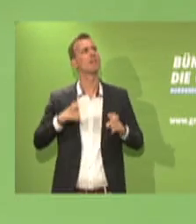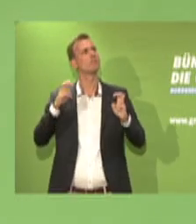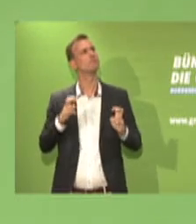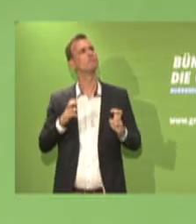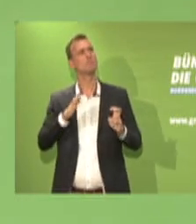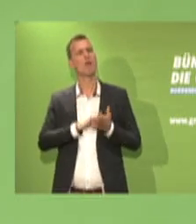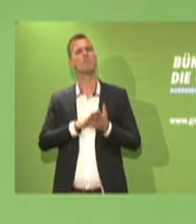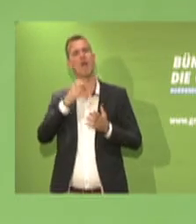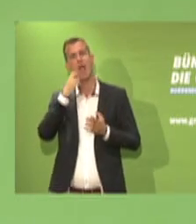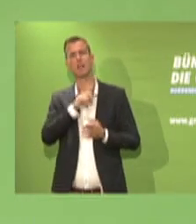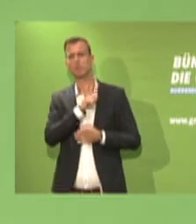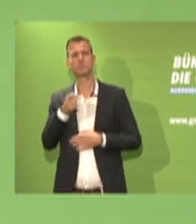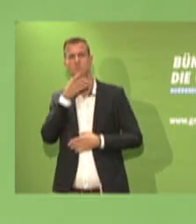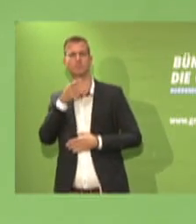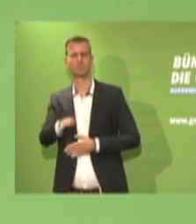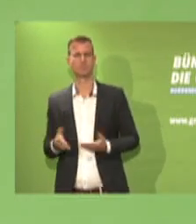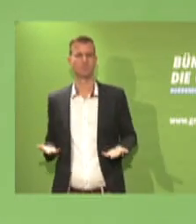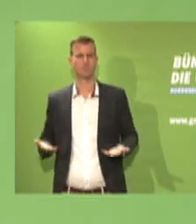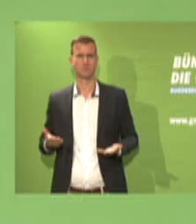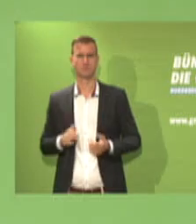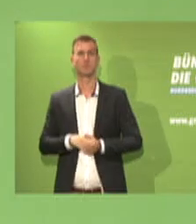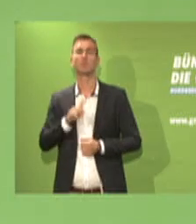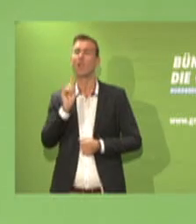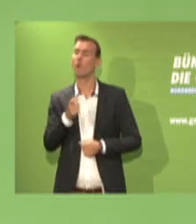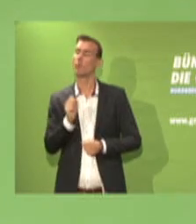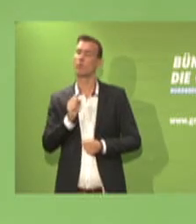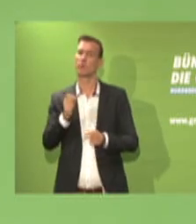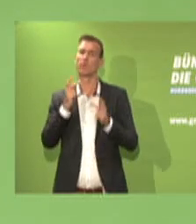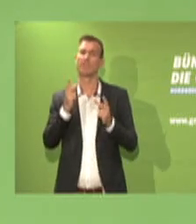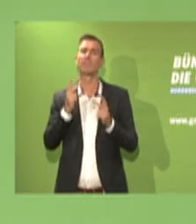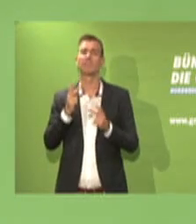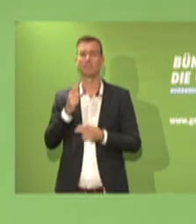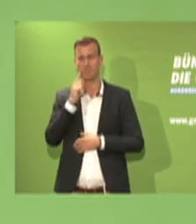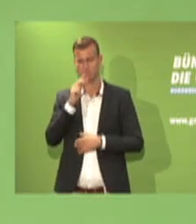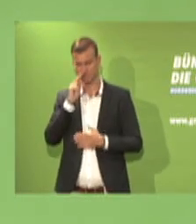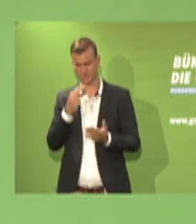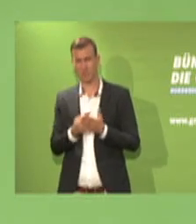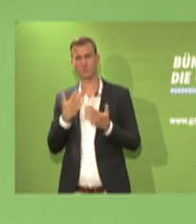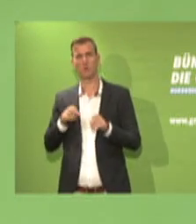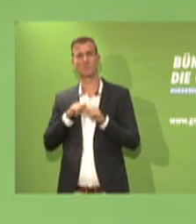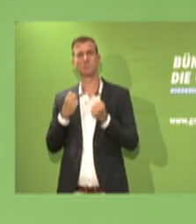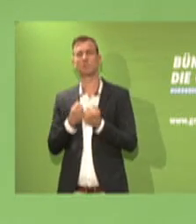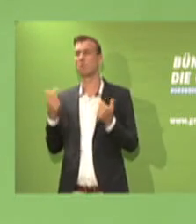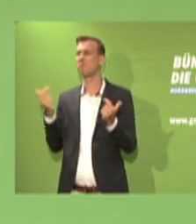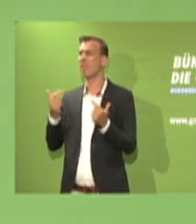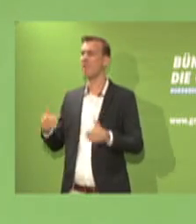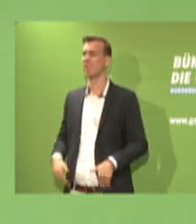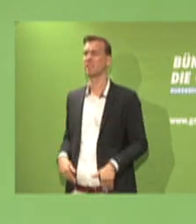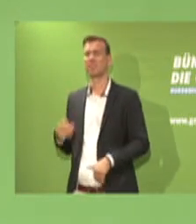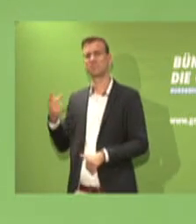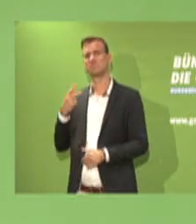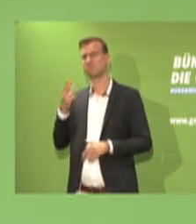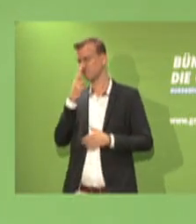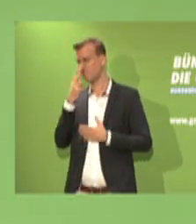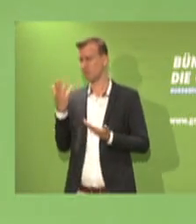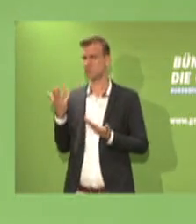können und bis zuletzt gepflegt werden zu können. Wichtig ist auch da, dass wenn man sich anguckt, wie die Situation mit den Pflegediensten ist, dass wenn man